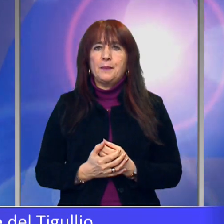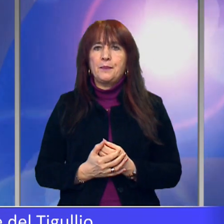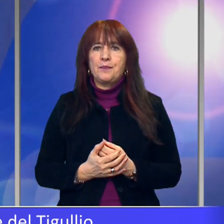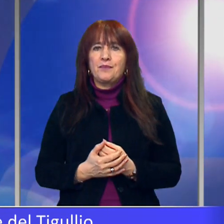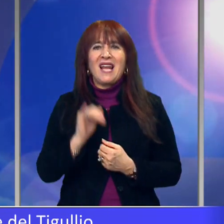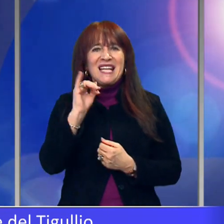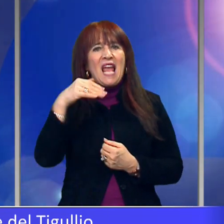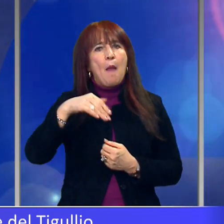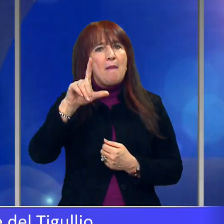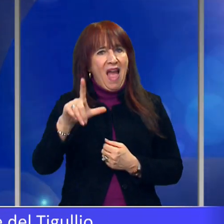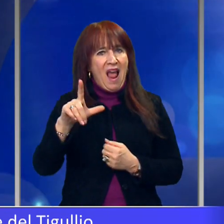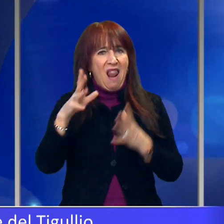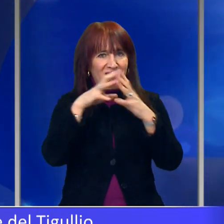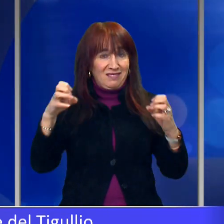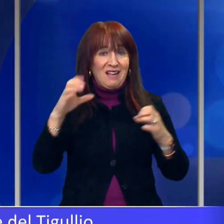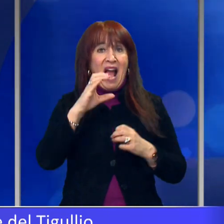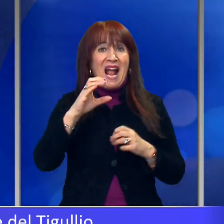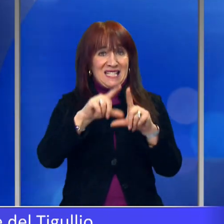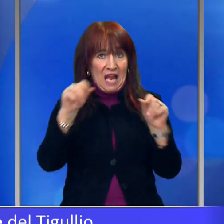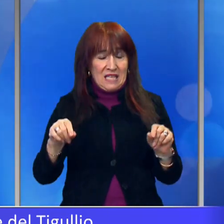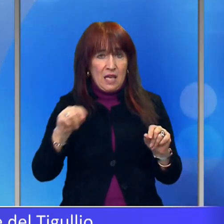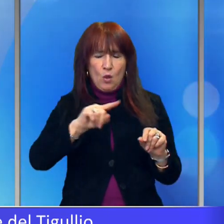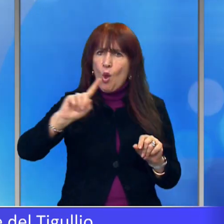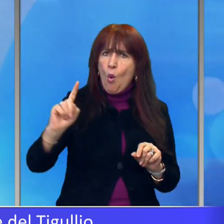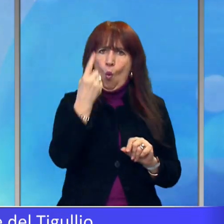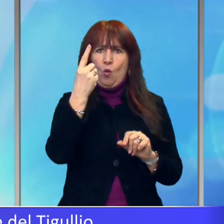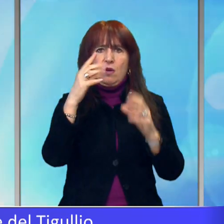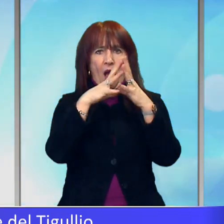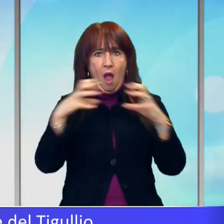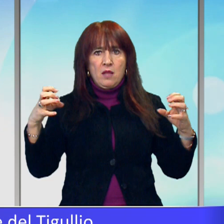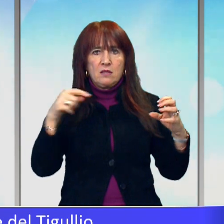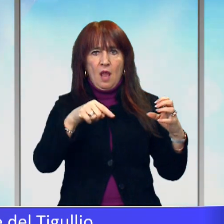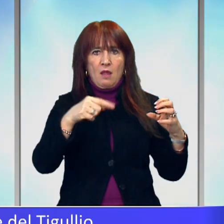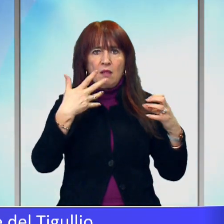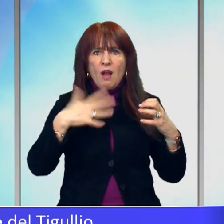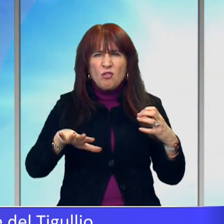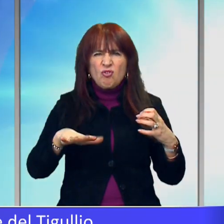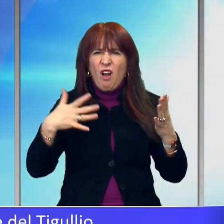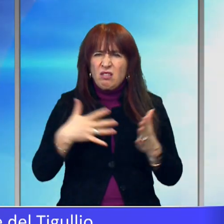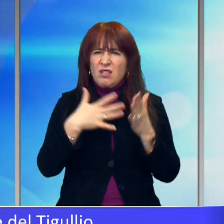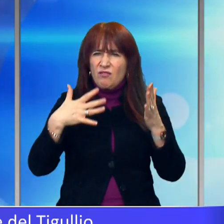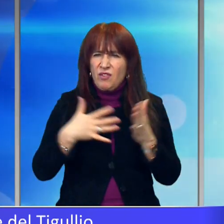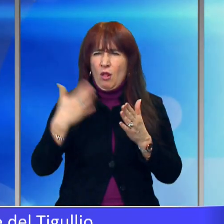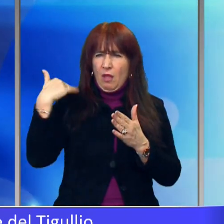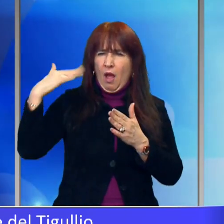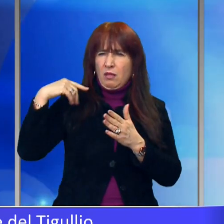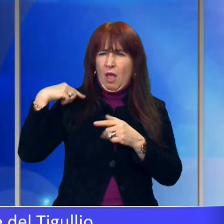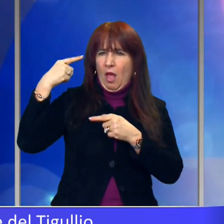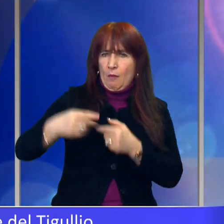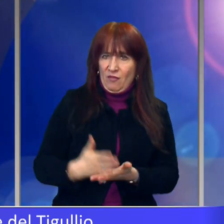la iml di Casarza Ligure è l'unica azienda che ha già da tempo molte difficoltà